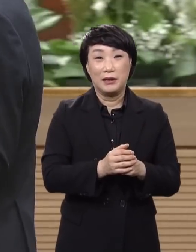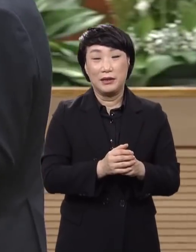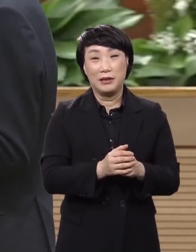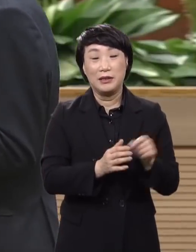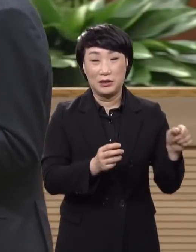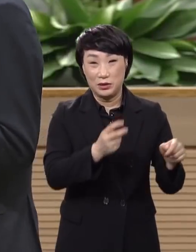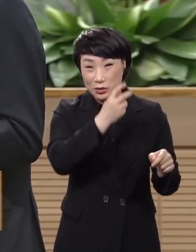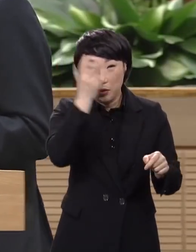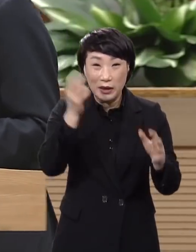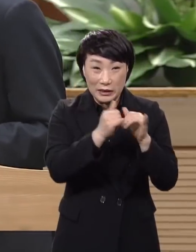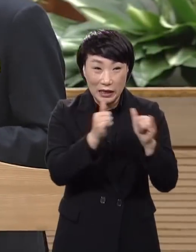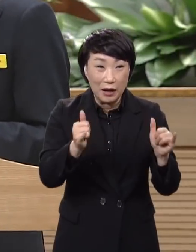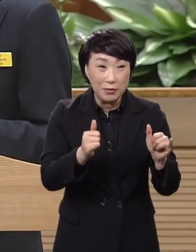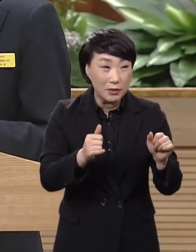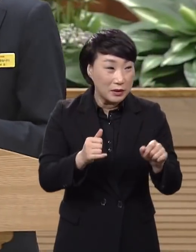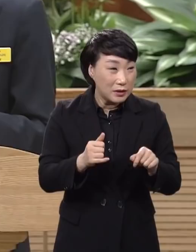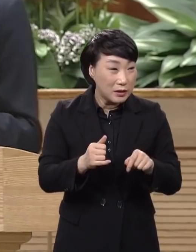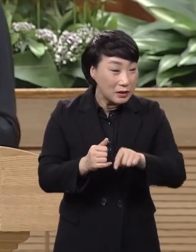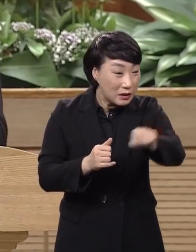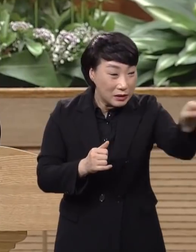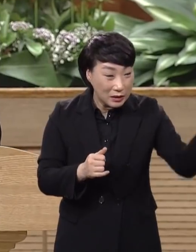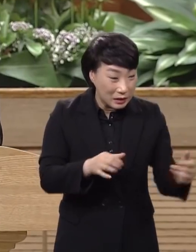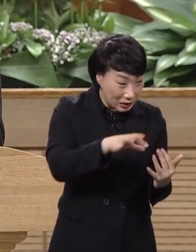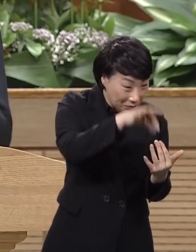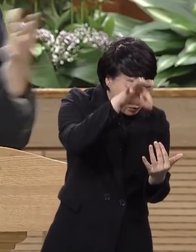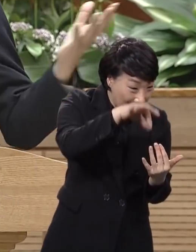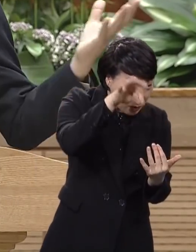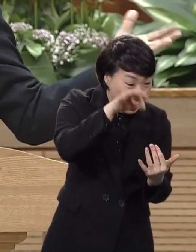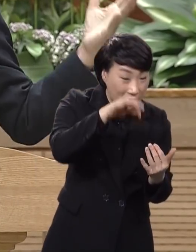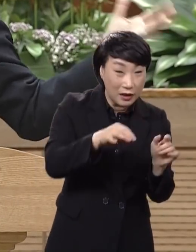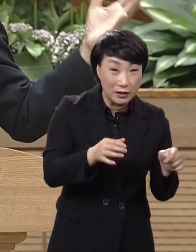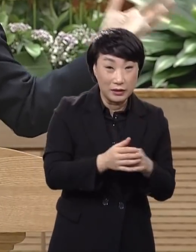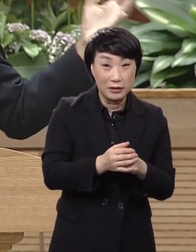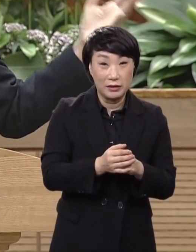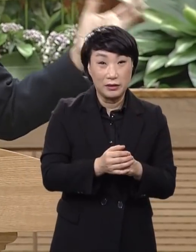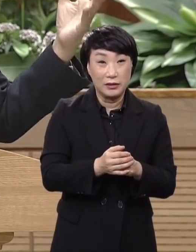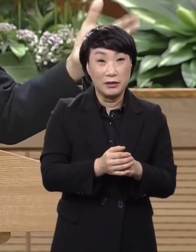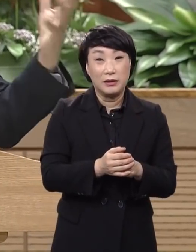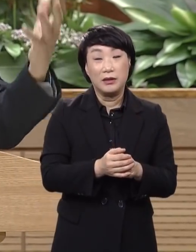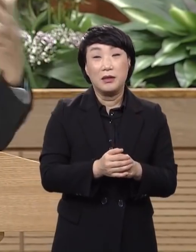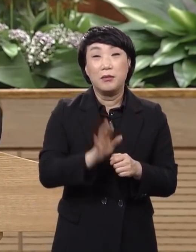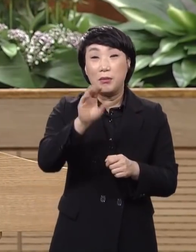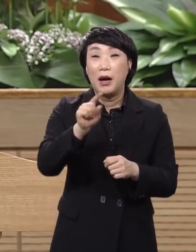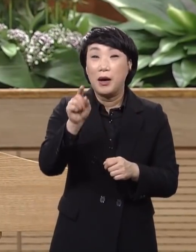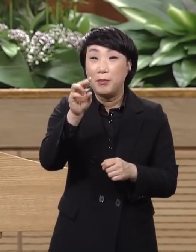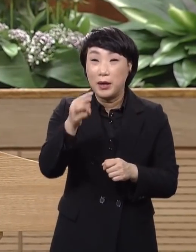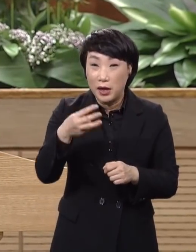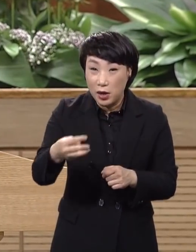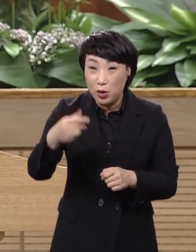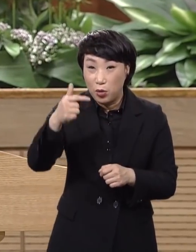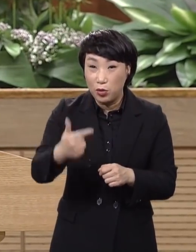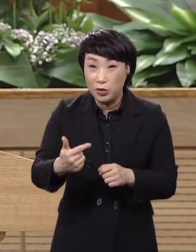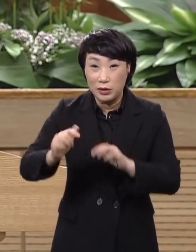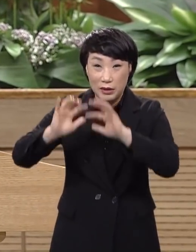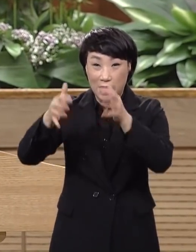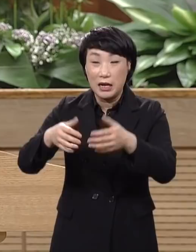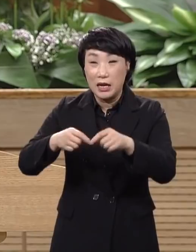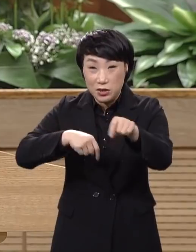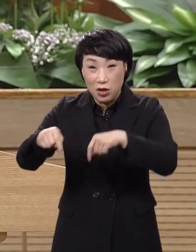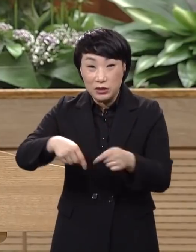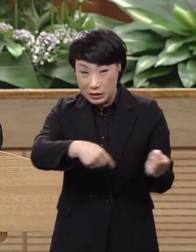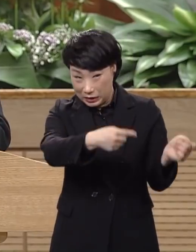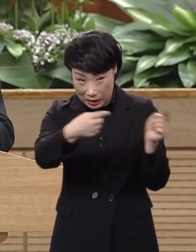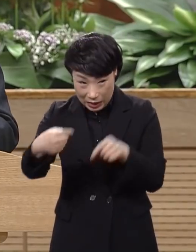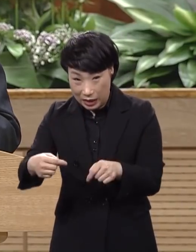이 총명이 뛰어난 사람들을 뽑아서 이 바벨론의 정치에